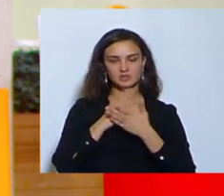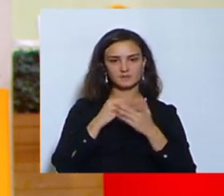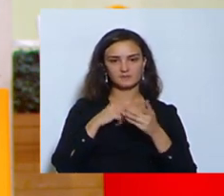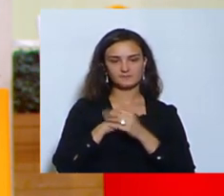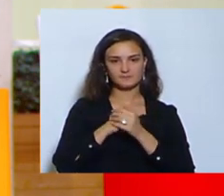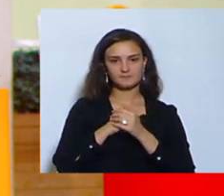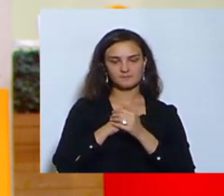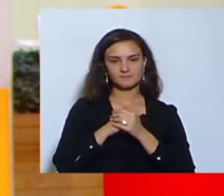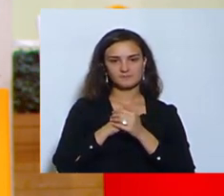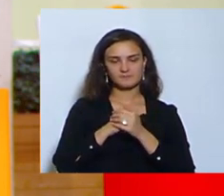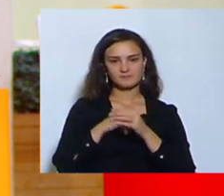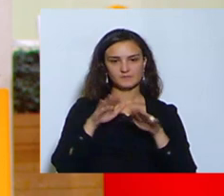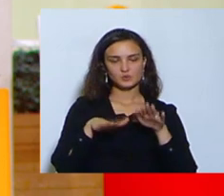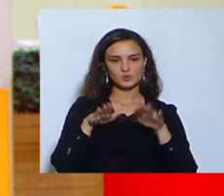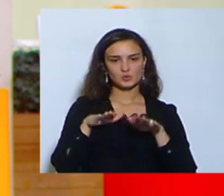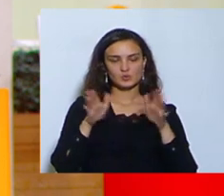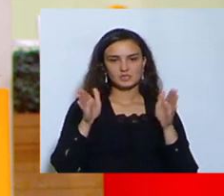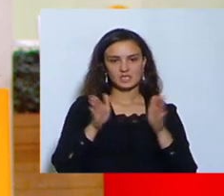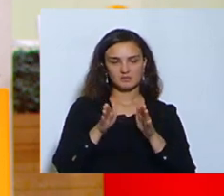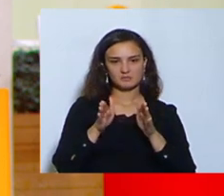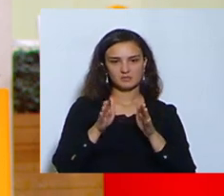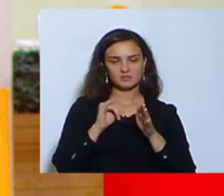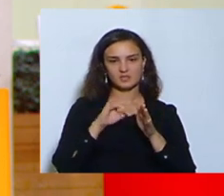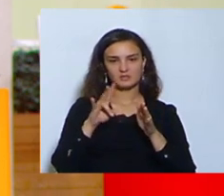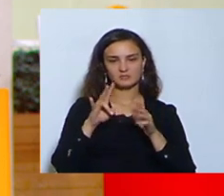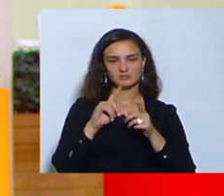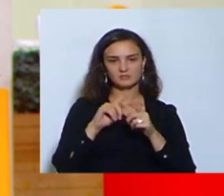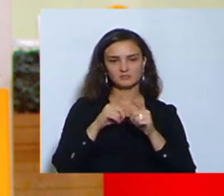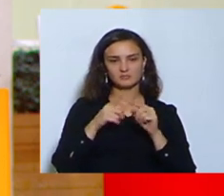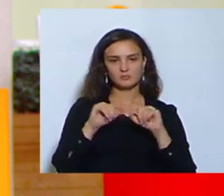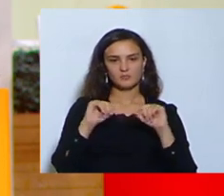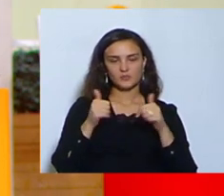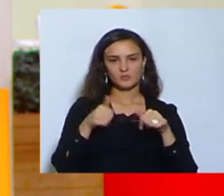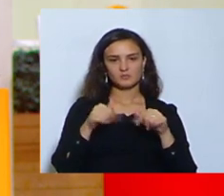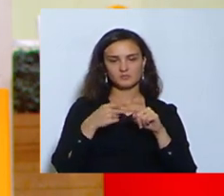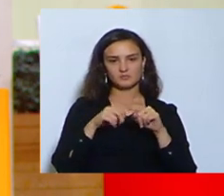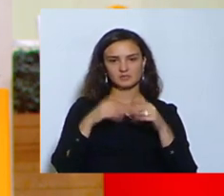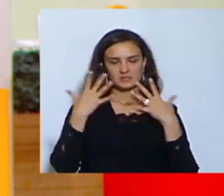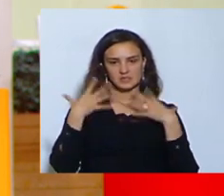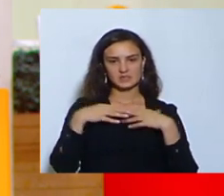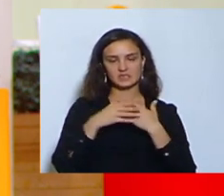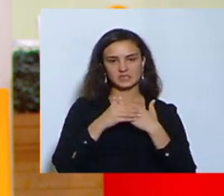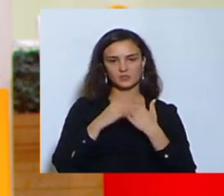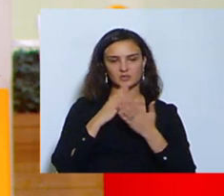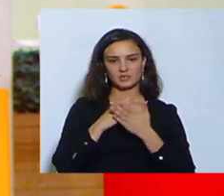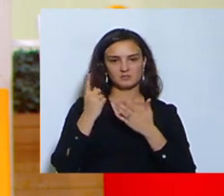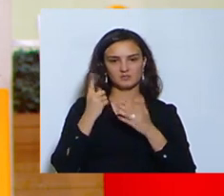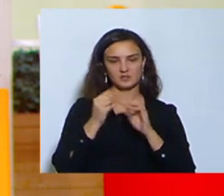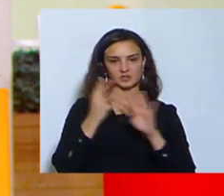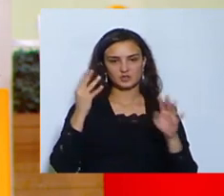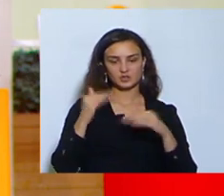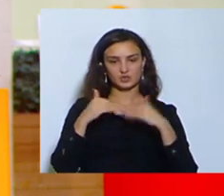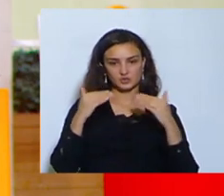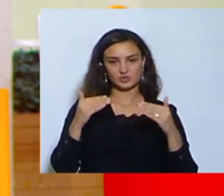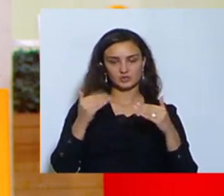კამპანია უკიდურესად წონის კლების ან ფორმებზე აქცენტის, ანუ სხეული არის პირველ პლანზე